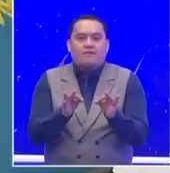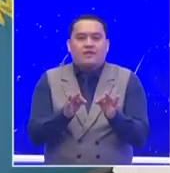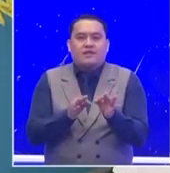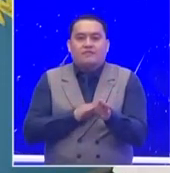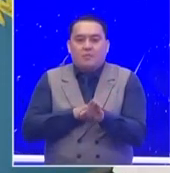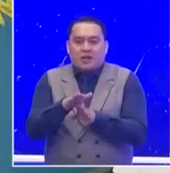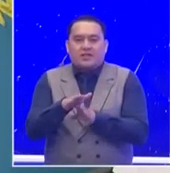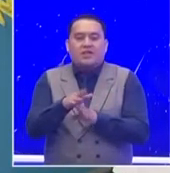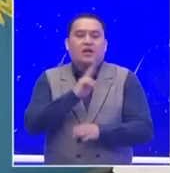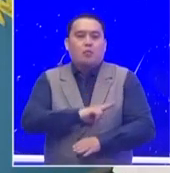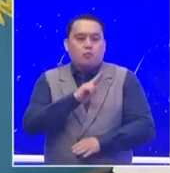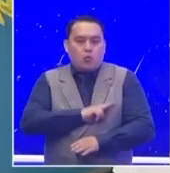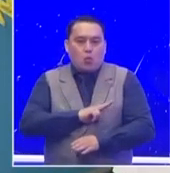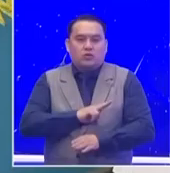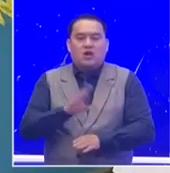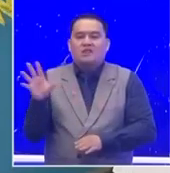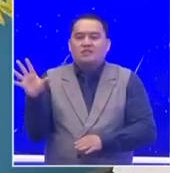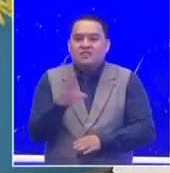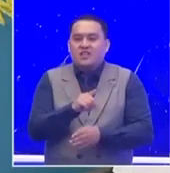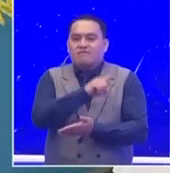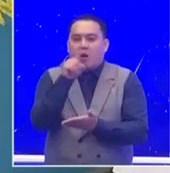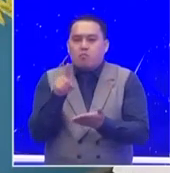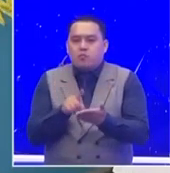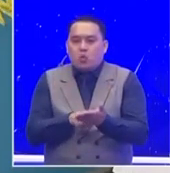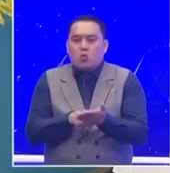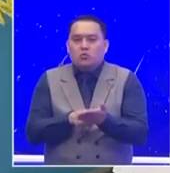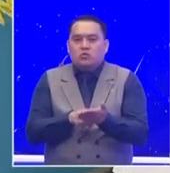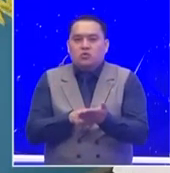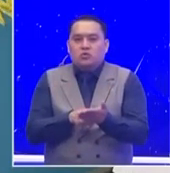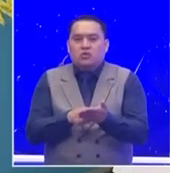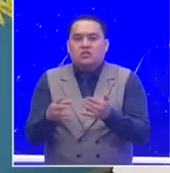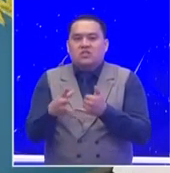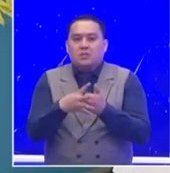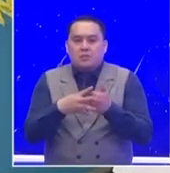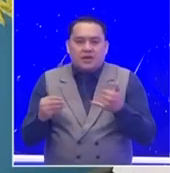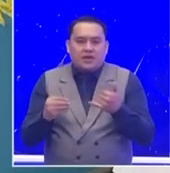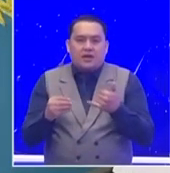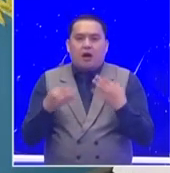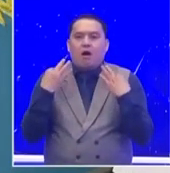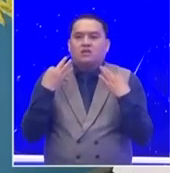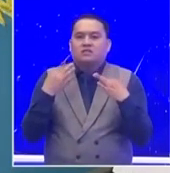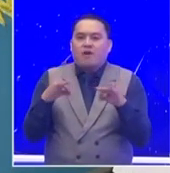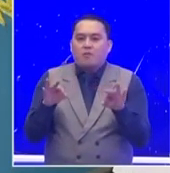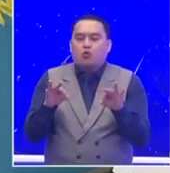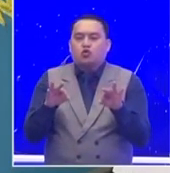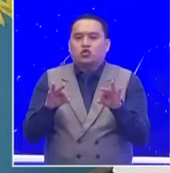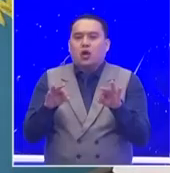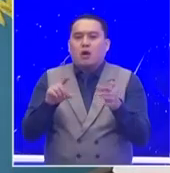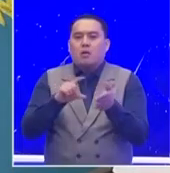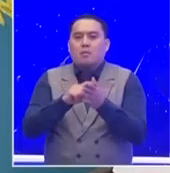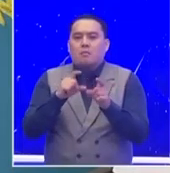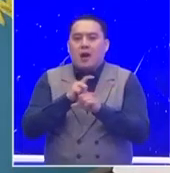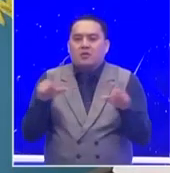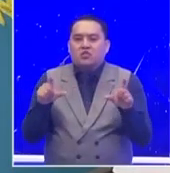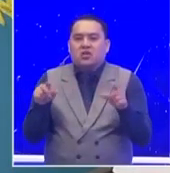труда, чтобы ни один вопрос, вопрос отвода земли, вопрос освобождения помещений для